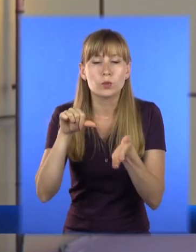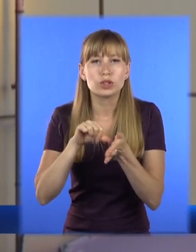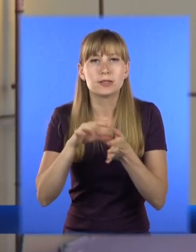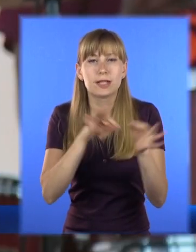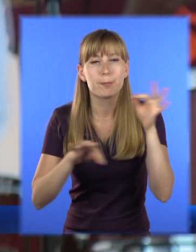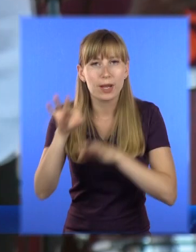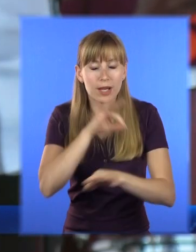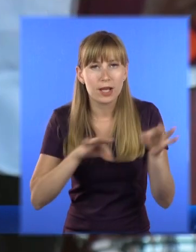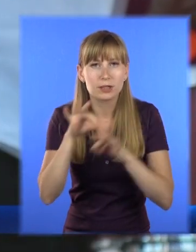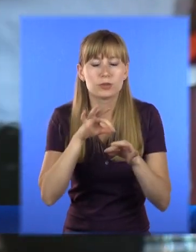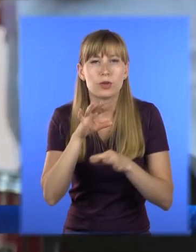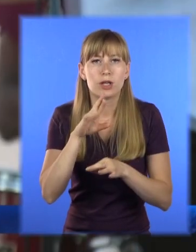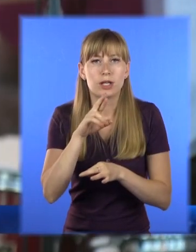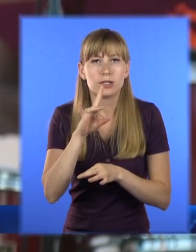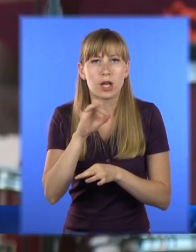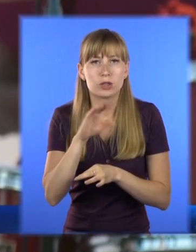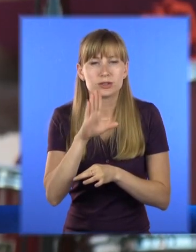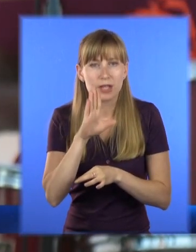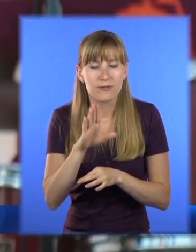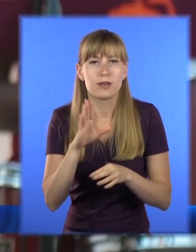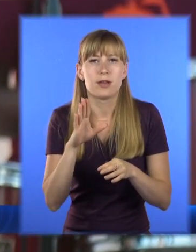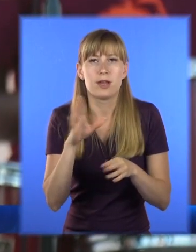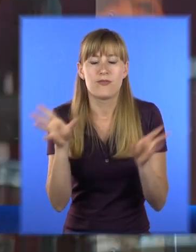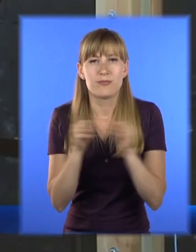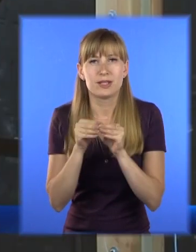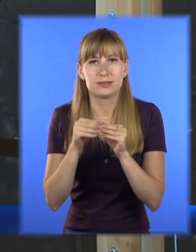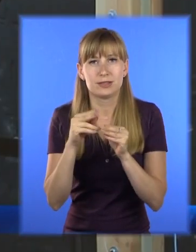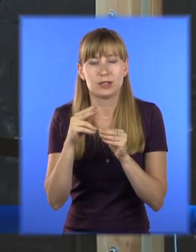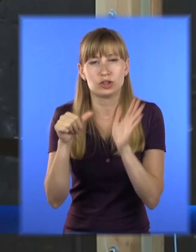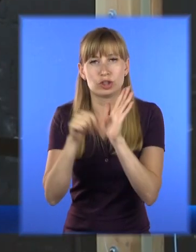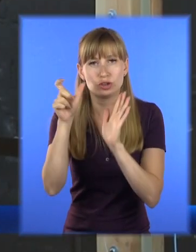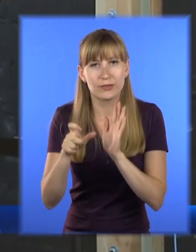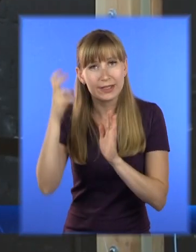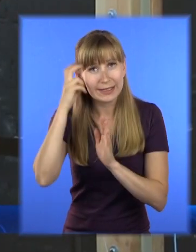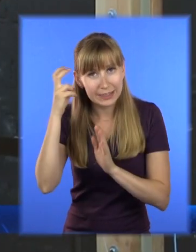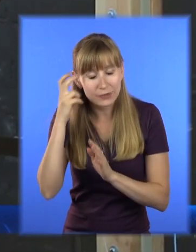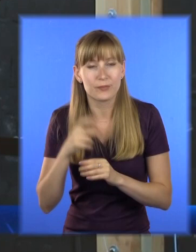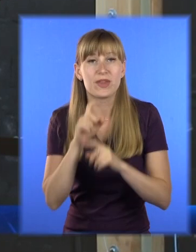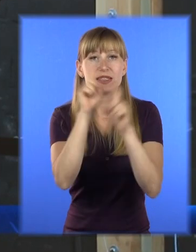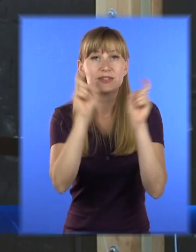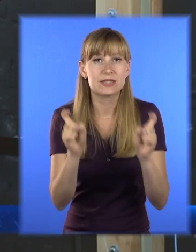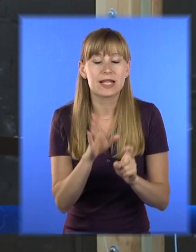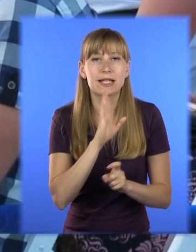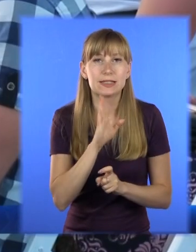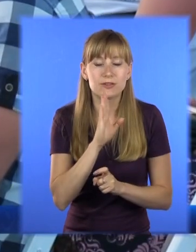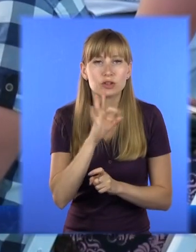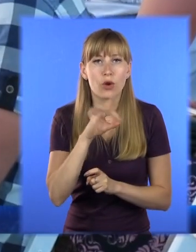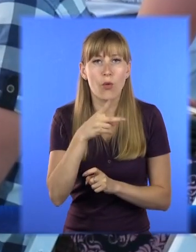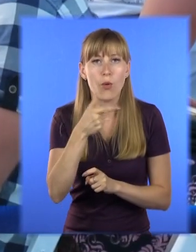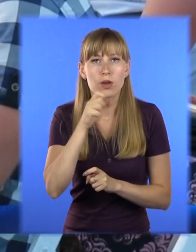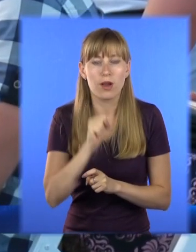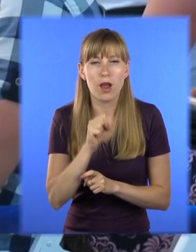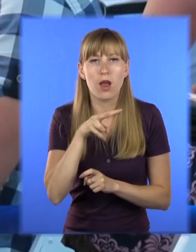про музикантів-віртуозів. Учасник проєкту – криворіжець Ярослав Мелконян, а також шестеро киян. Із зіркових